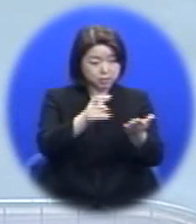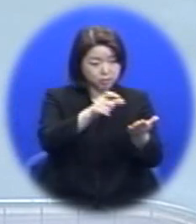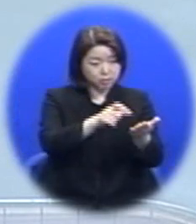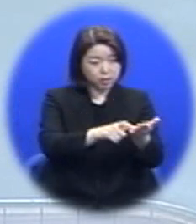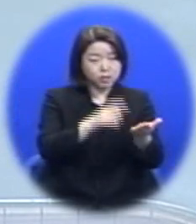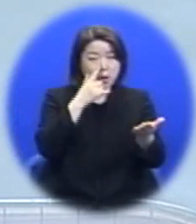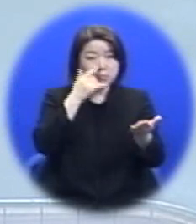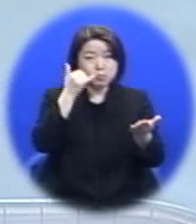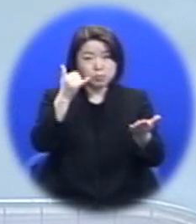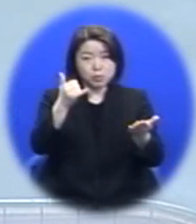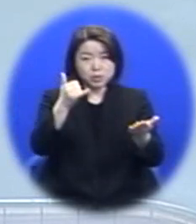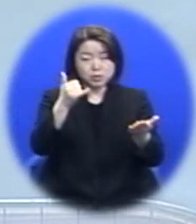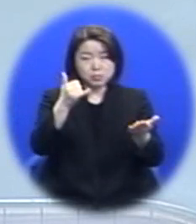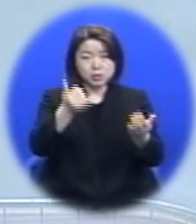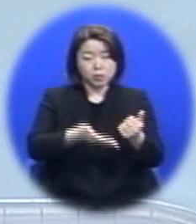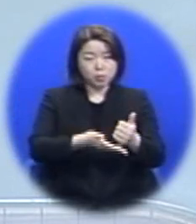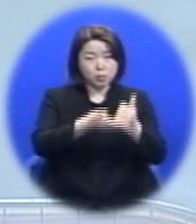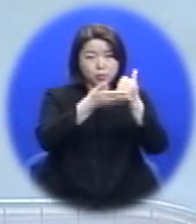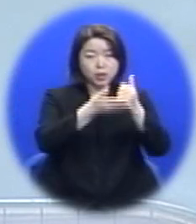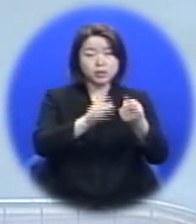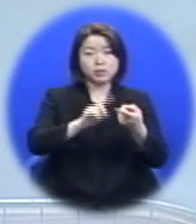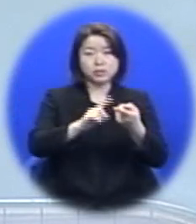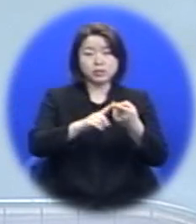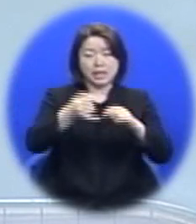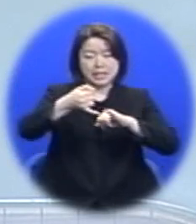것을 약속 있는 첫 계명이라고 그랬습니다.